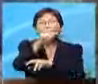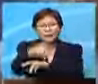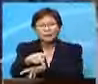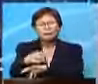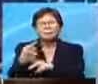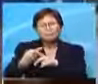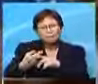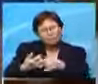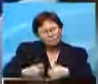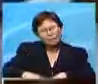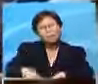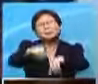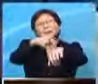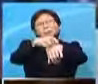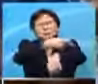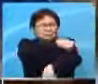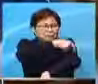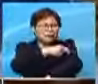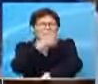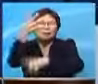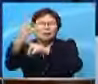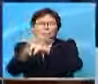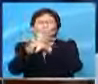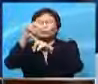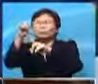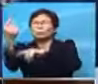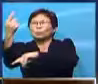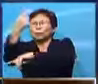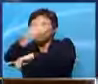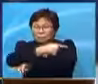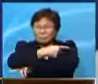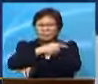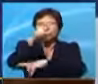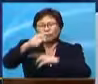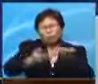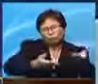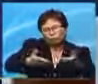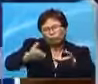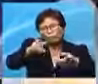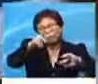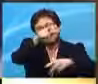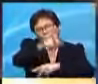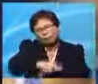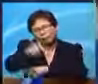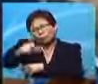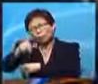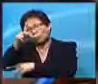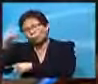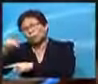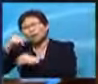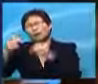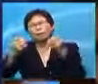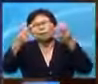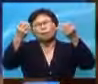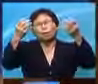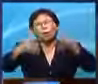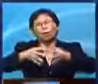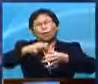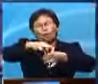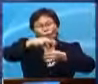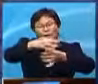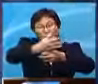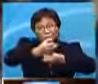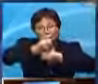walaupun masih melalui tempoh Edah selama 4 bulan 10 hari beliau perlu berkhidmat untuk penduduk Kuala kangsar mengenai majoriti undi lebih besar yang